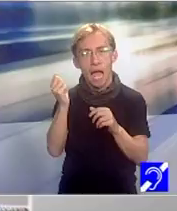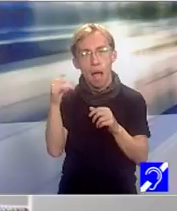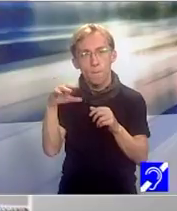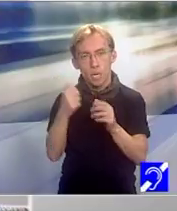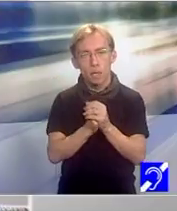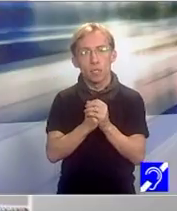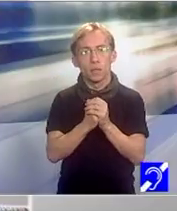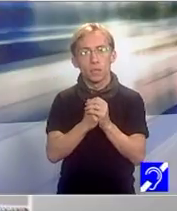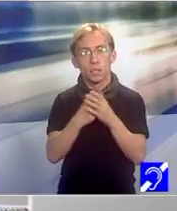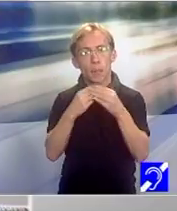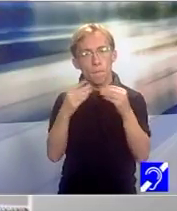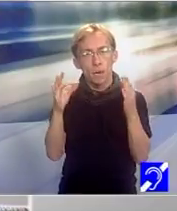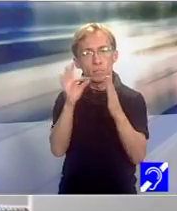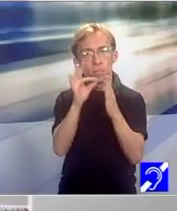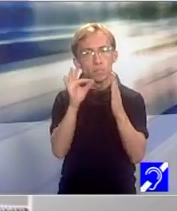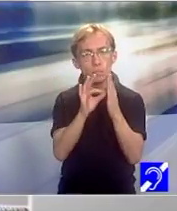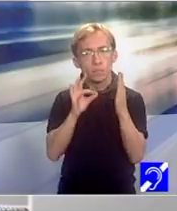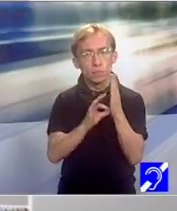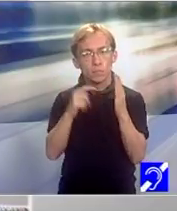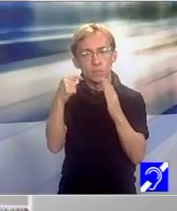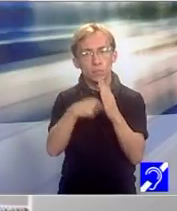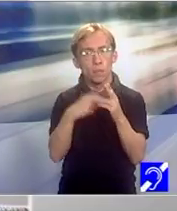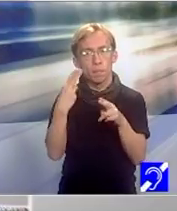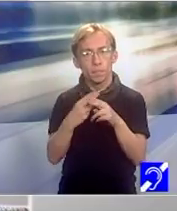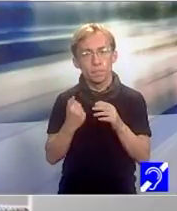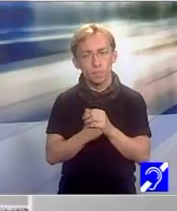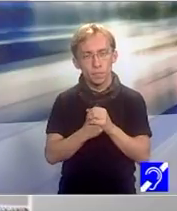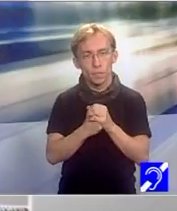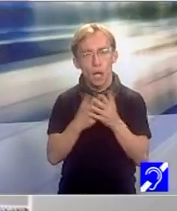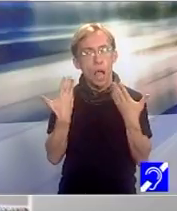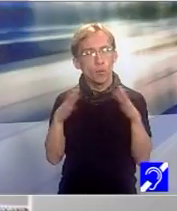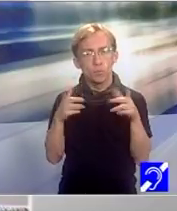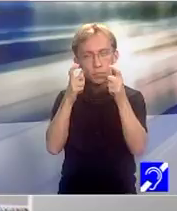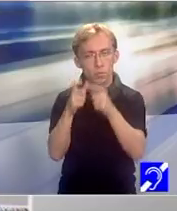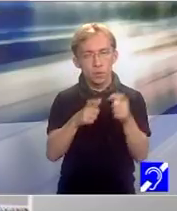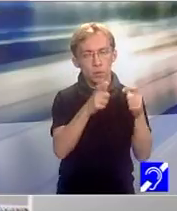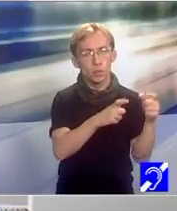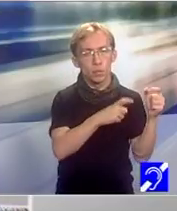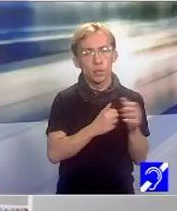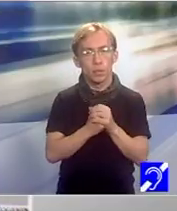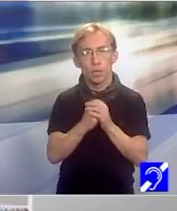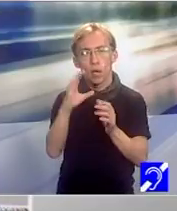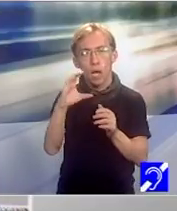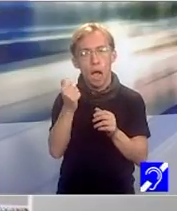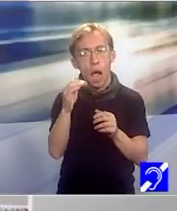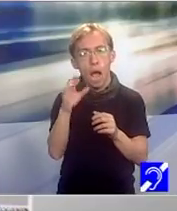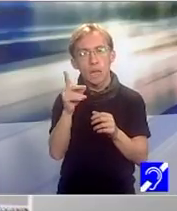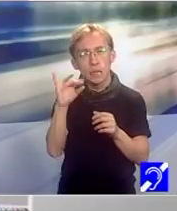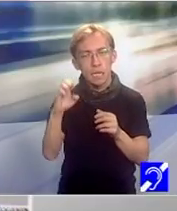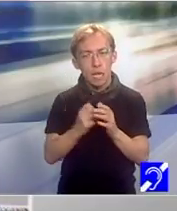șoc anafilactic, edeme, în unele cazuri tahicardie,